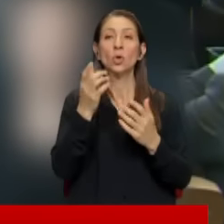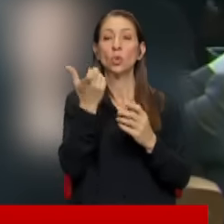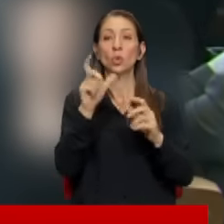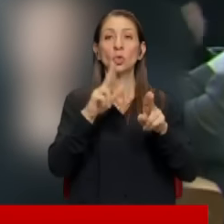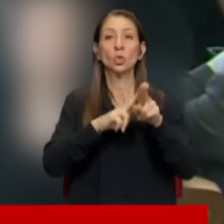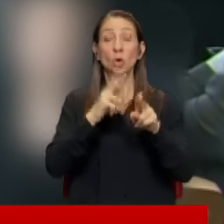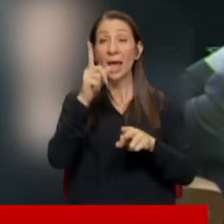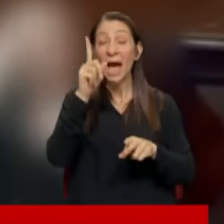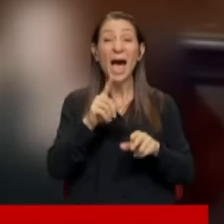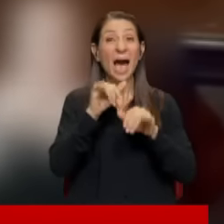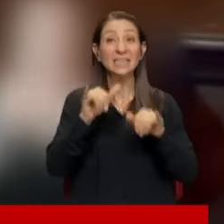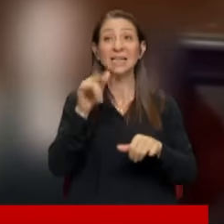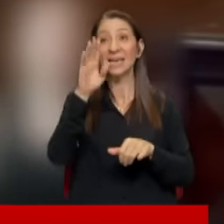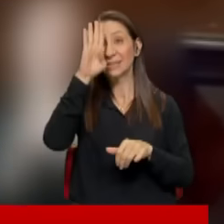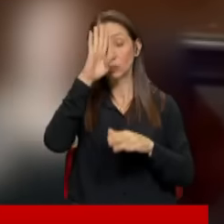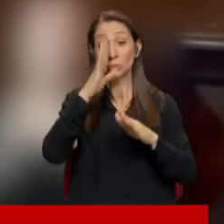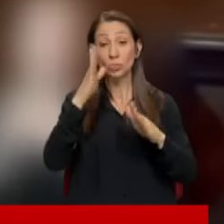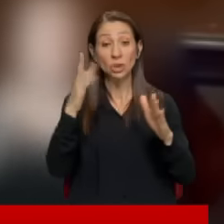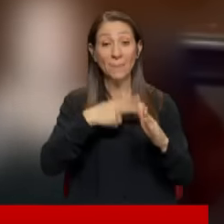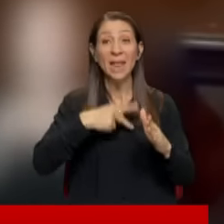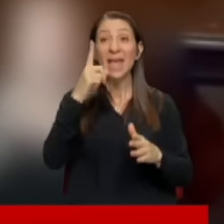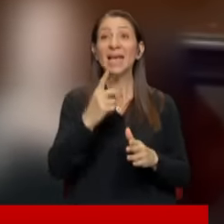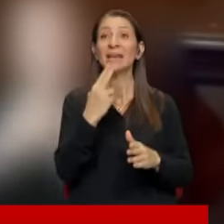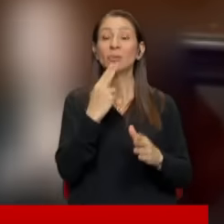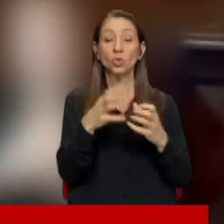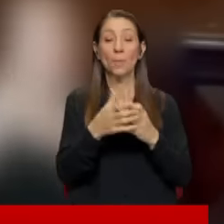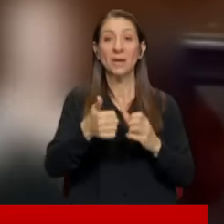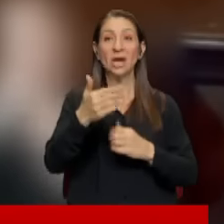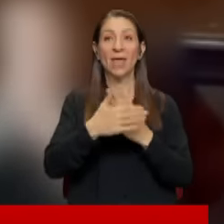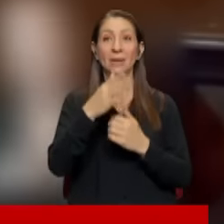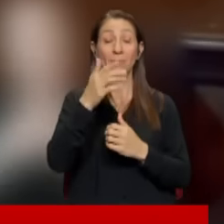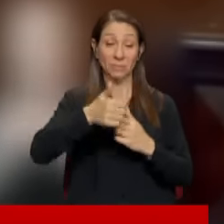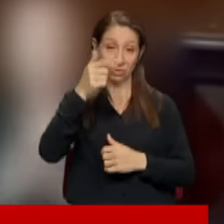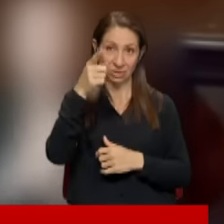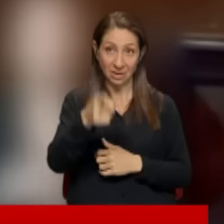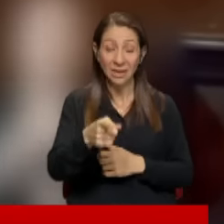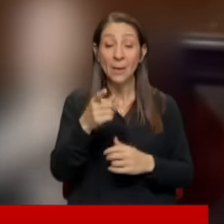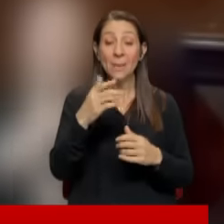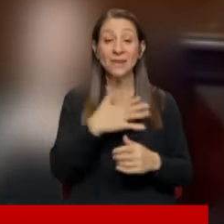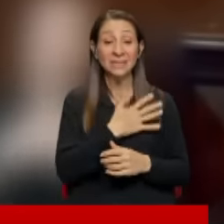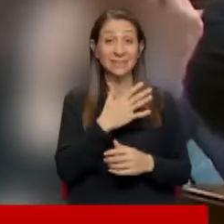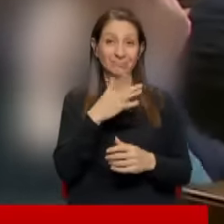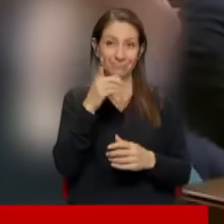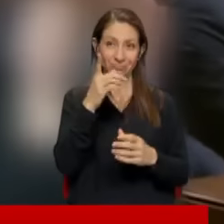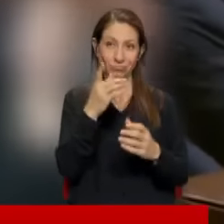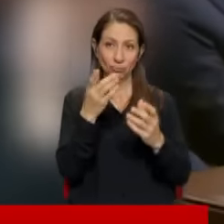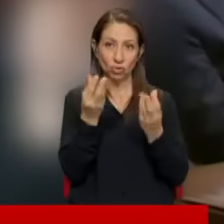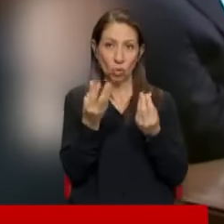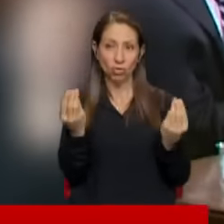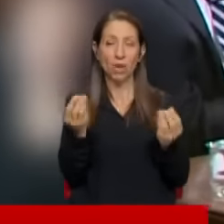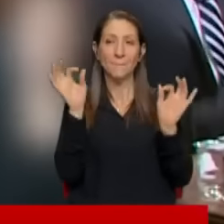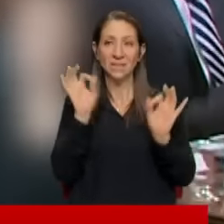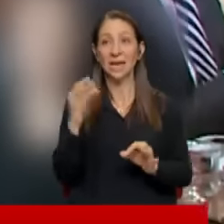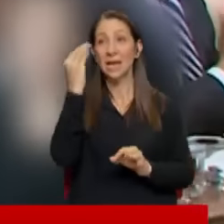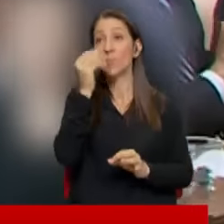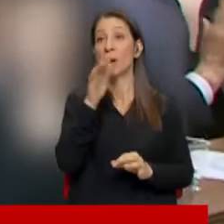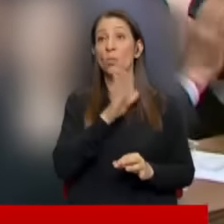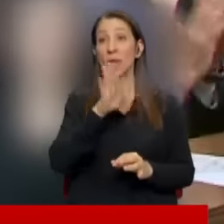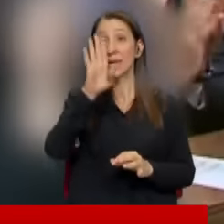Sakalar oldu. Sakalar aynı zamanda İBB tarihinin ilk kadın Grup Başkan Vekili. Mecliste CHP çoğunluğuyla yeni dönem resmen başladı. Ekrem